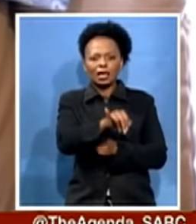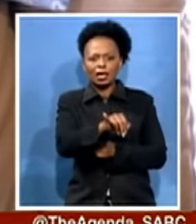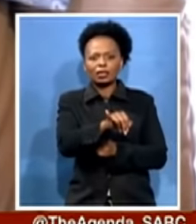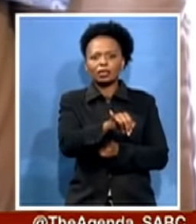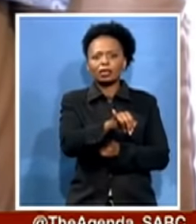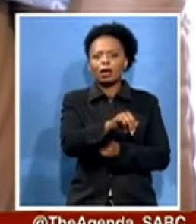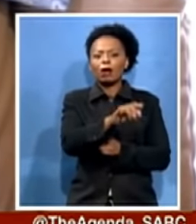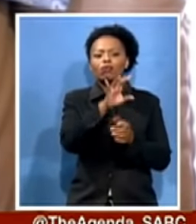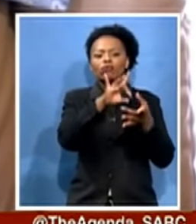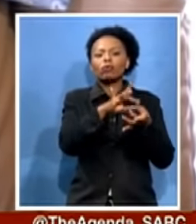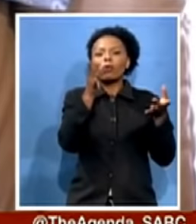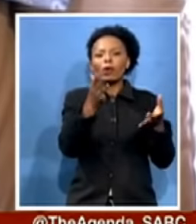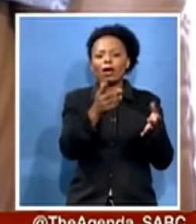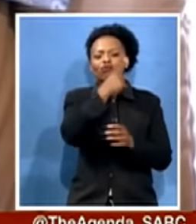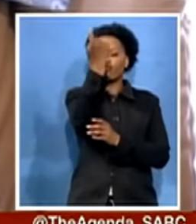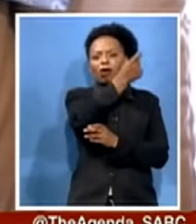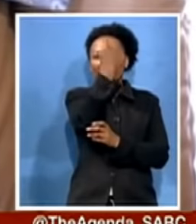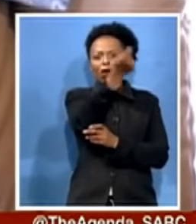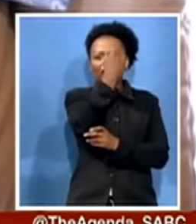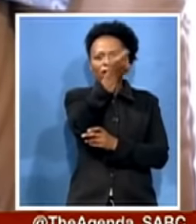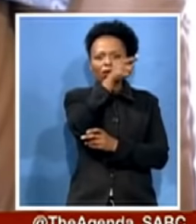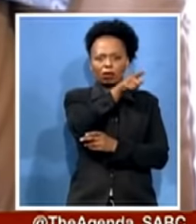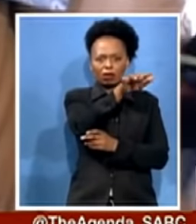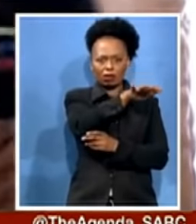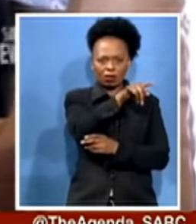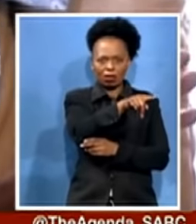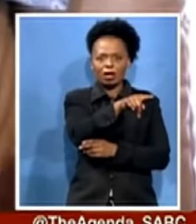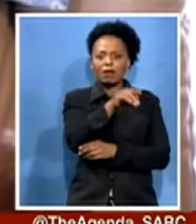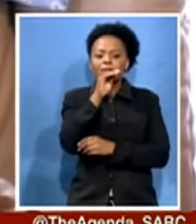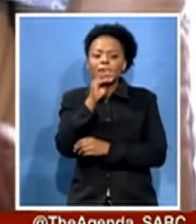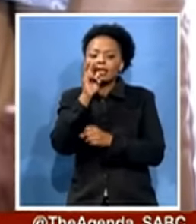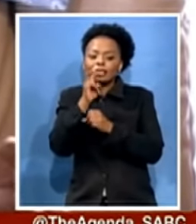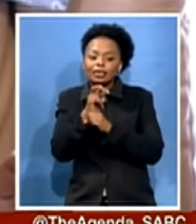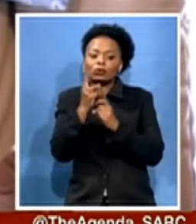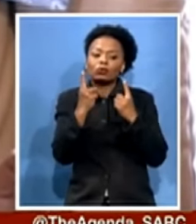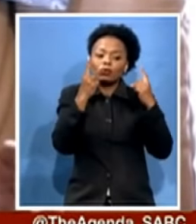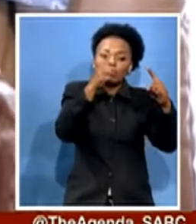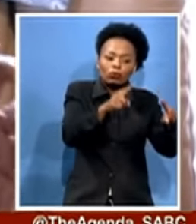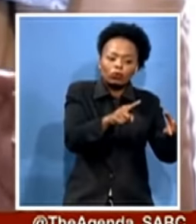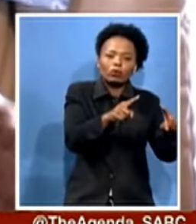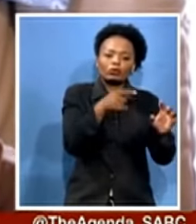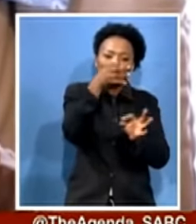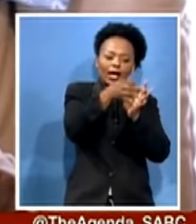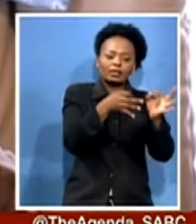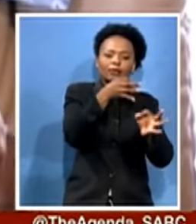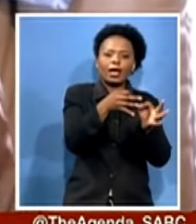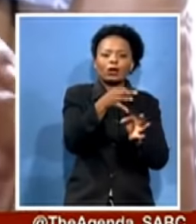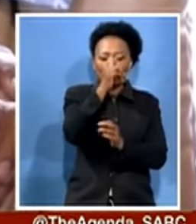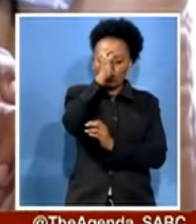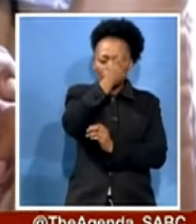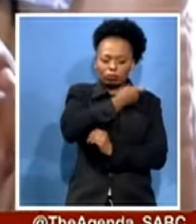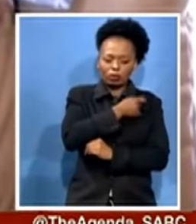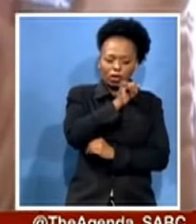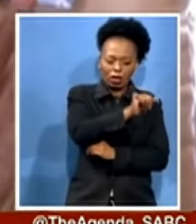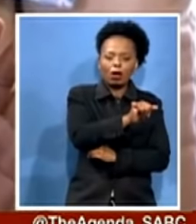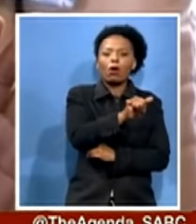kuzomele kuyiwe kuye achazelwe kahle. Okay. Mhlambe gogo singakadluleli phambili, awusichazele ukuthi